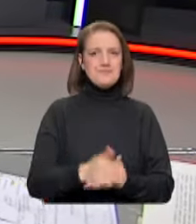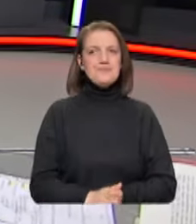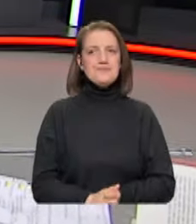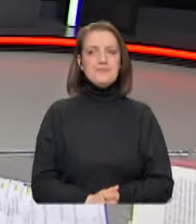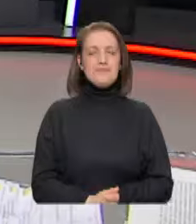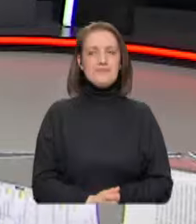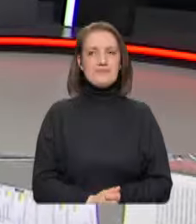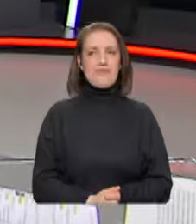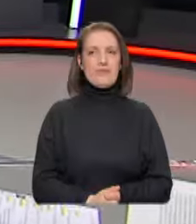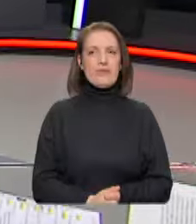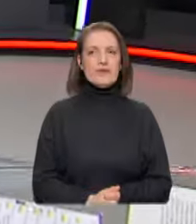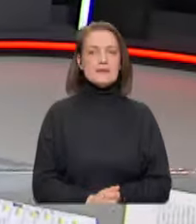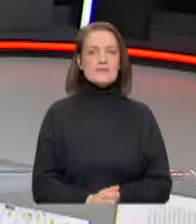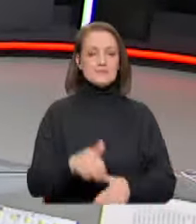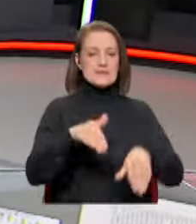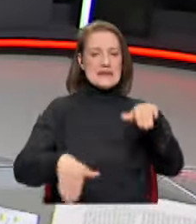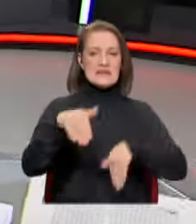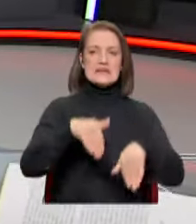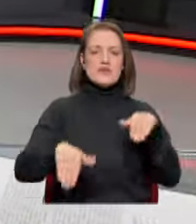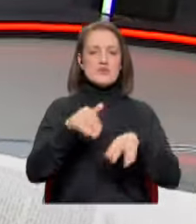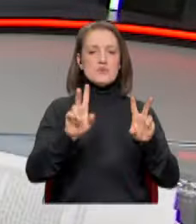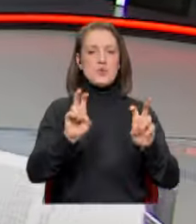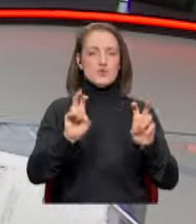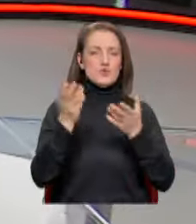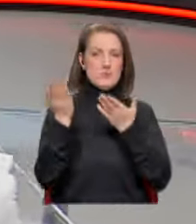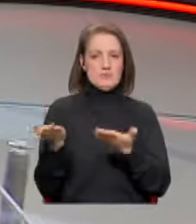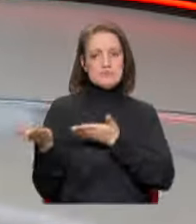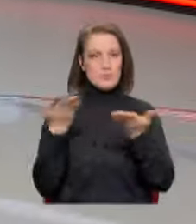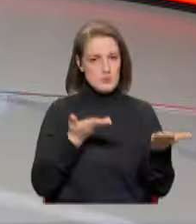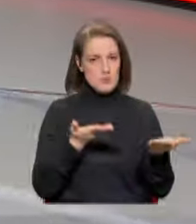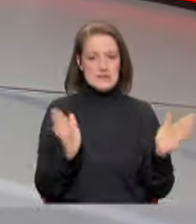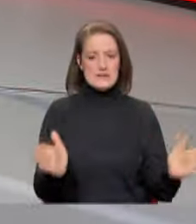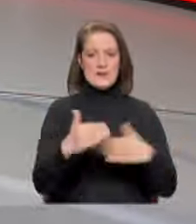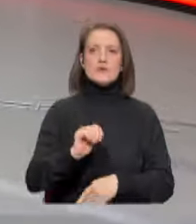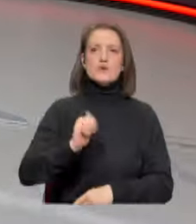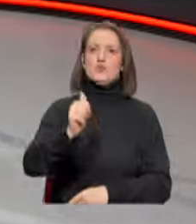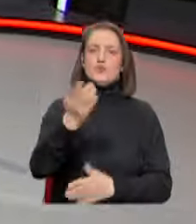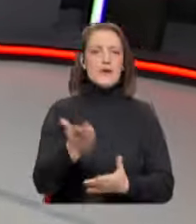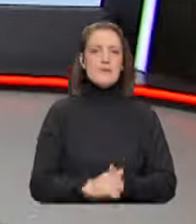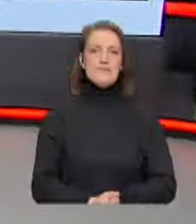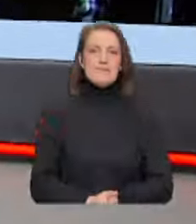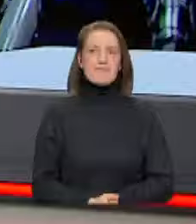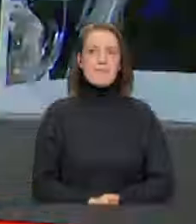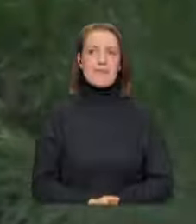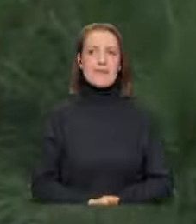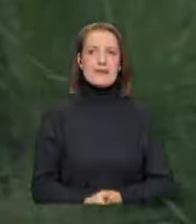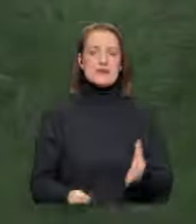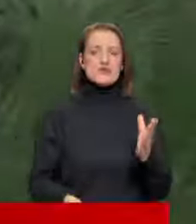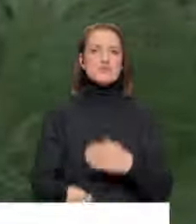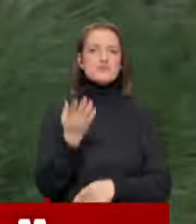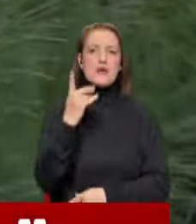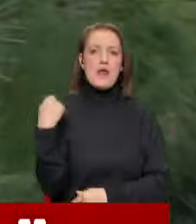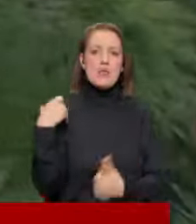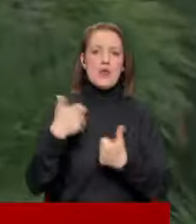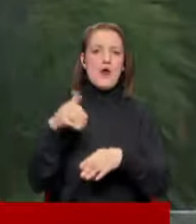ediyoruz zaten yerel seçim konusuna da geldik Buyurun sandık günlüğüne çıkmışlar